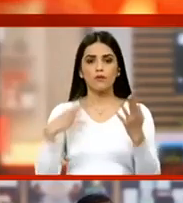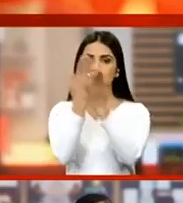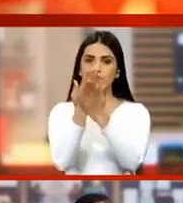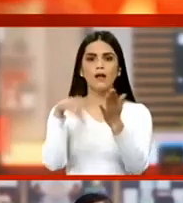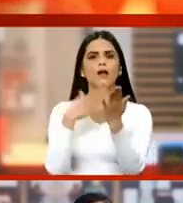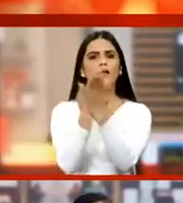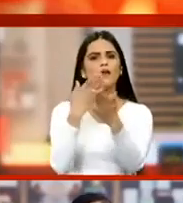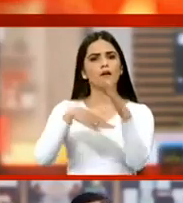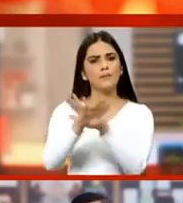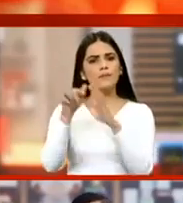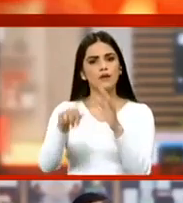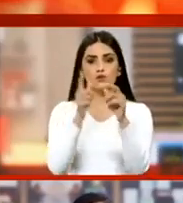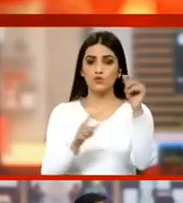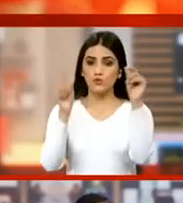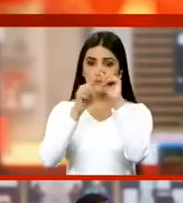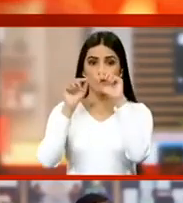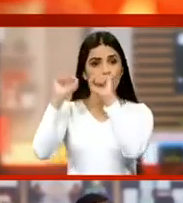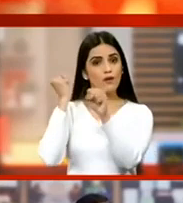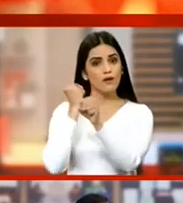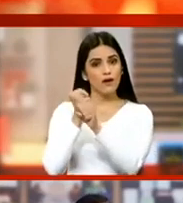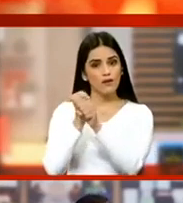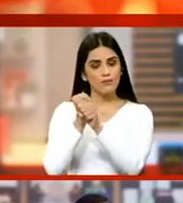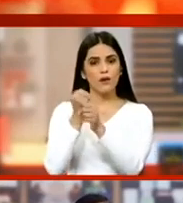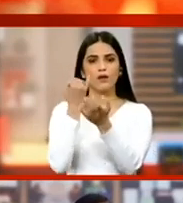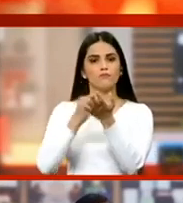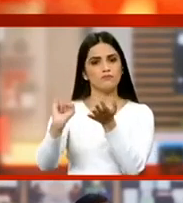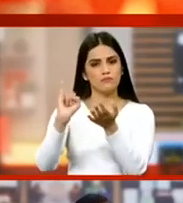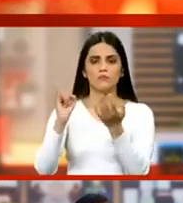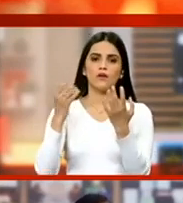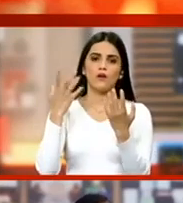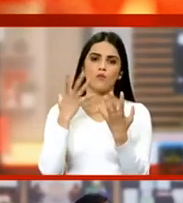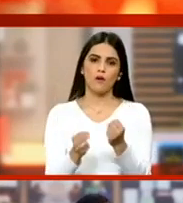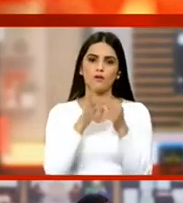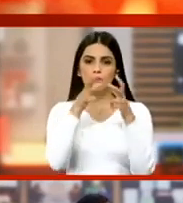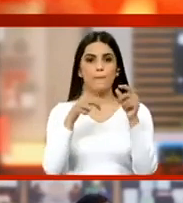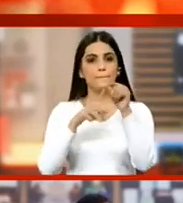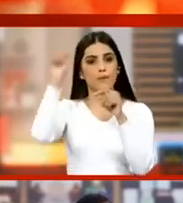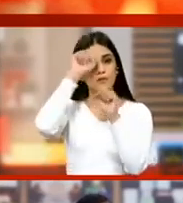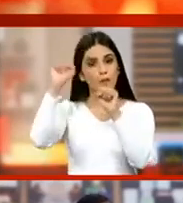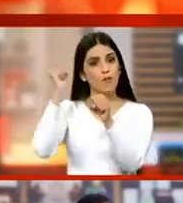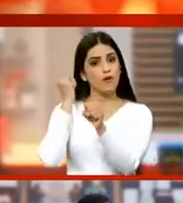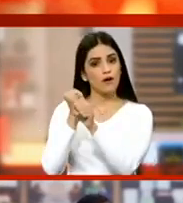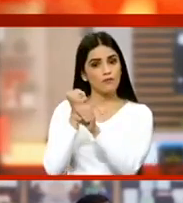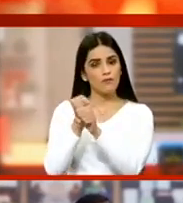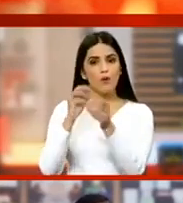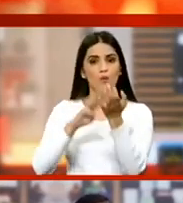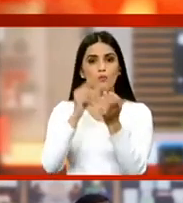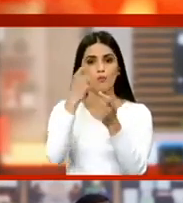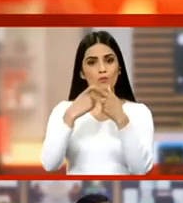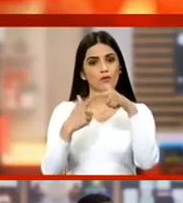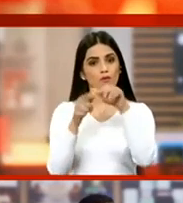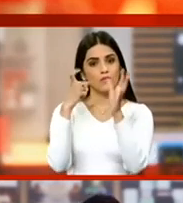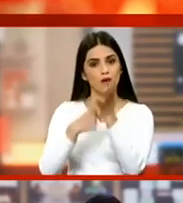नामे में यूपी सरकार की याचिका खारिच करने की मांग की गई साथी पंजाब सरकार ने मुखतार